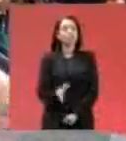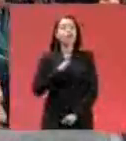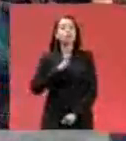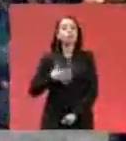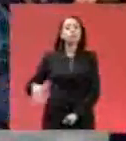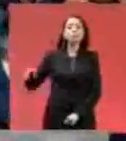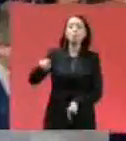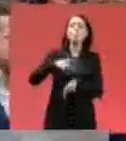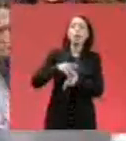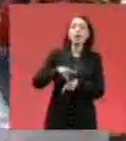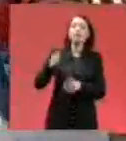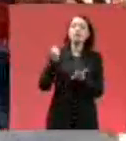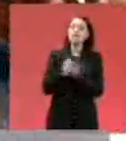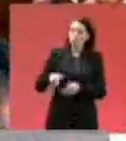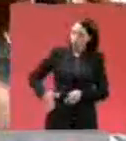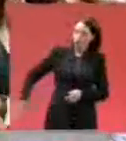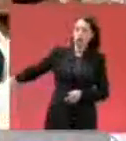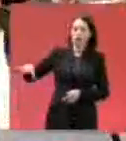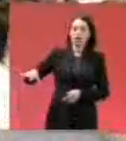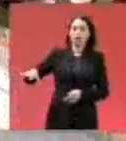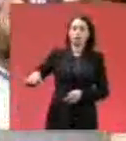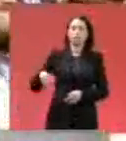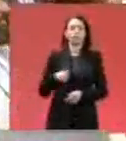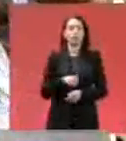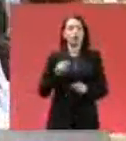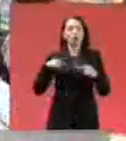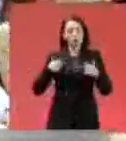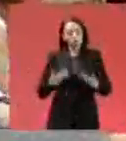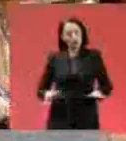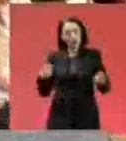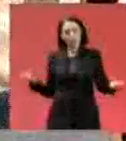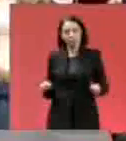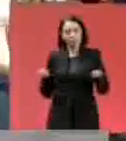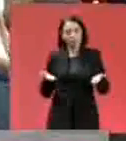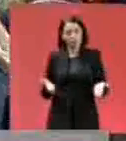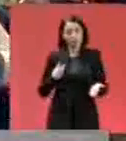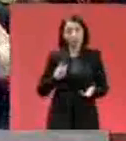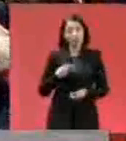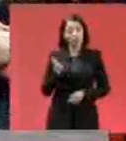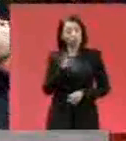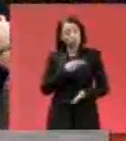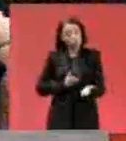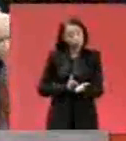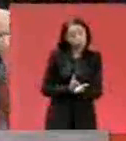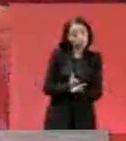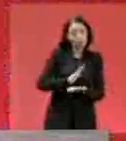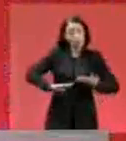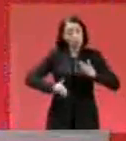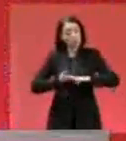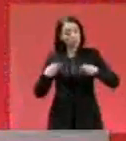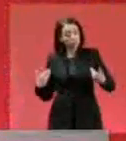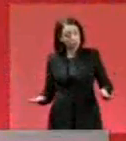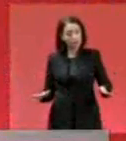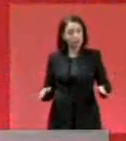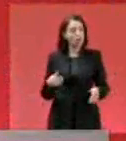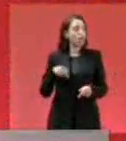Πολίτες της Πάτρας και της Αχαΐας, τα πεπραγμένα μας, τα δίκαια που έγιναν πράξη, είναι τα όπλα